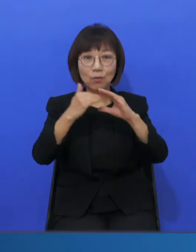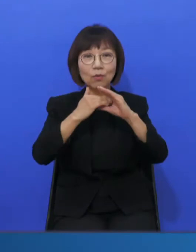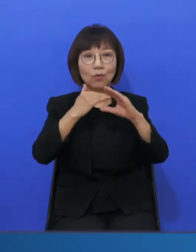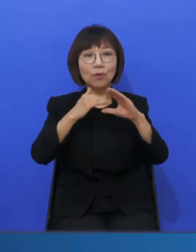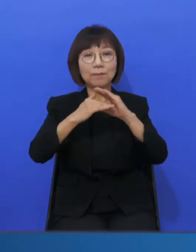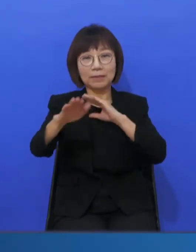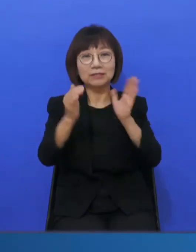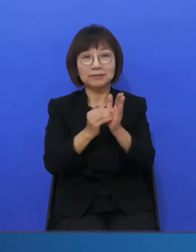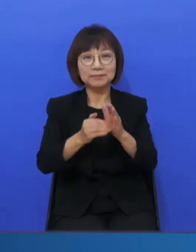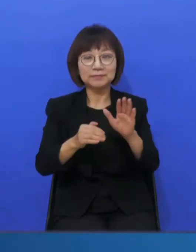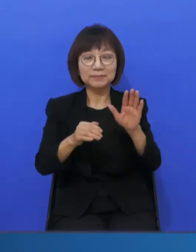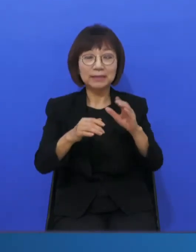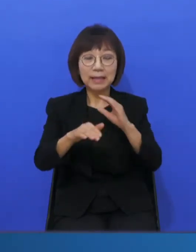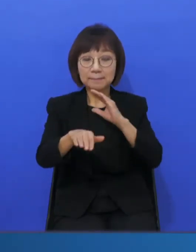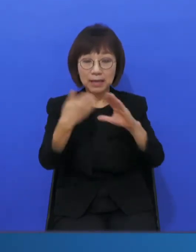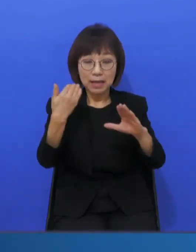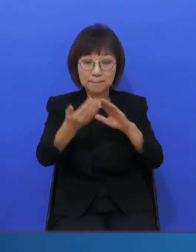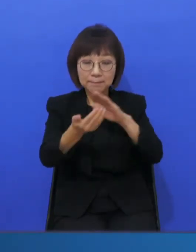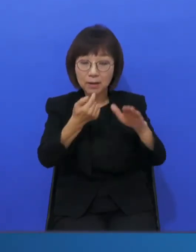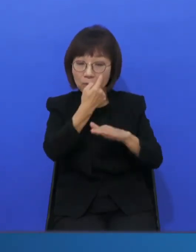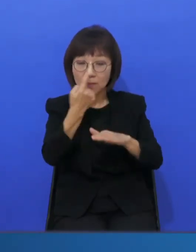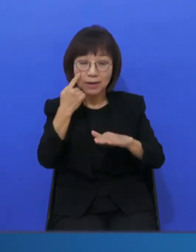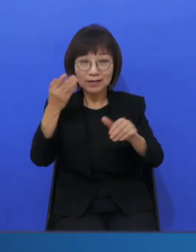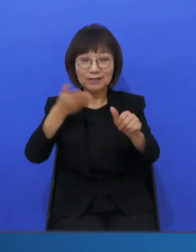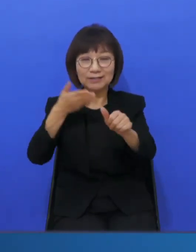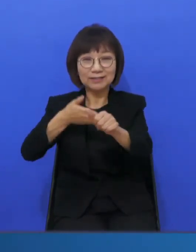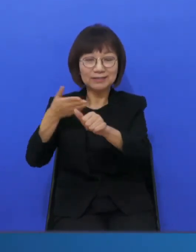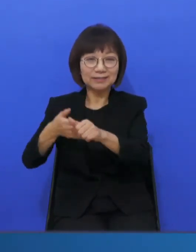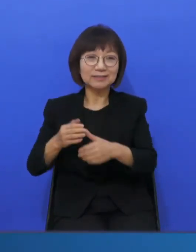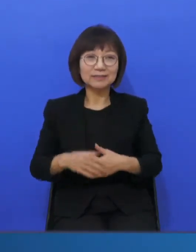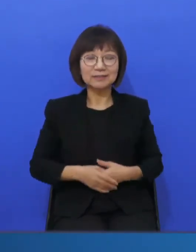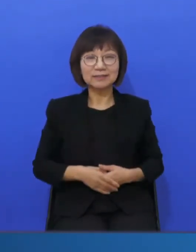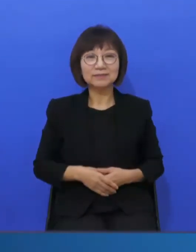발송됐습니다. 이메일을 미리 확인해 주시기 바랍니다.